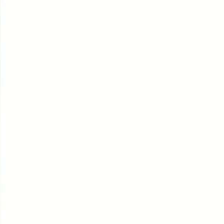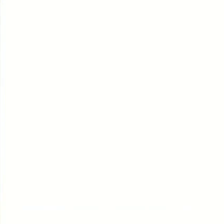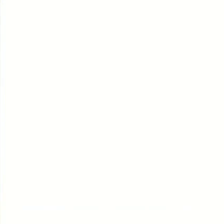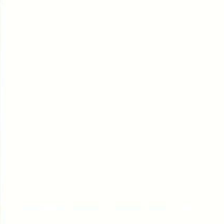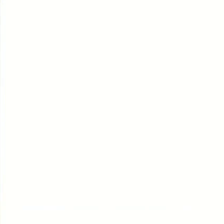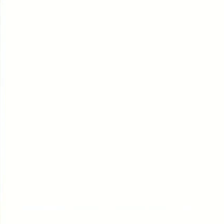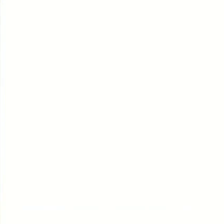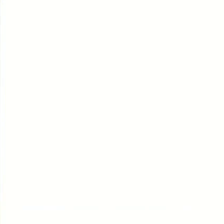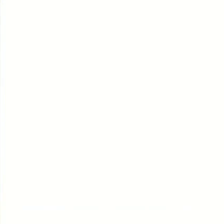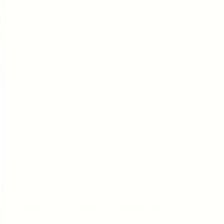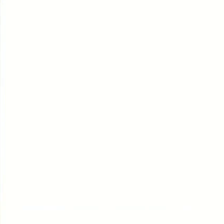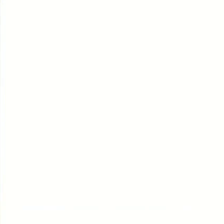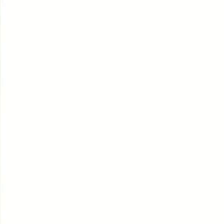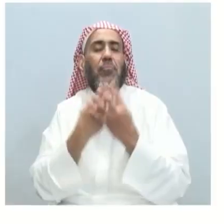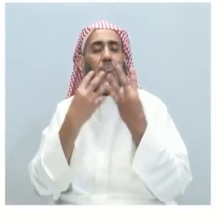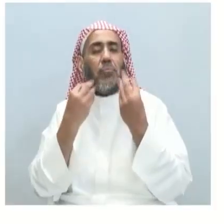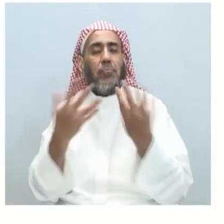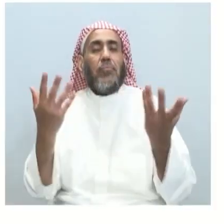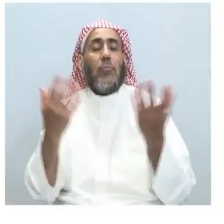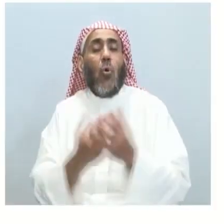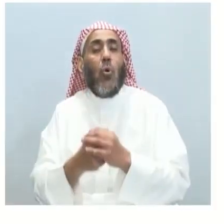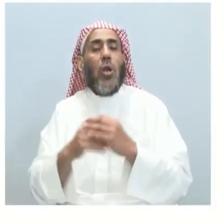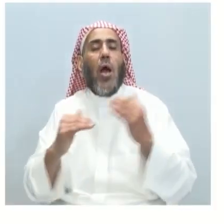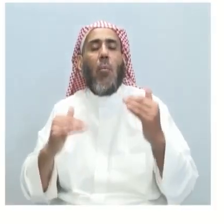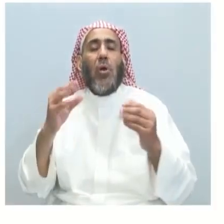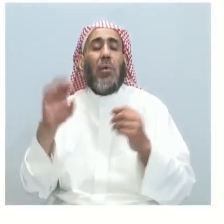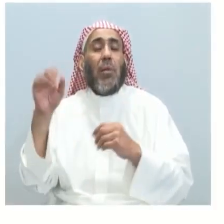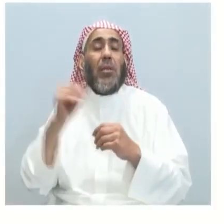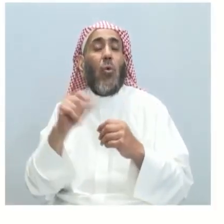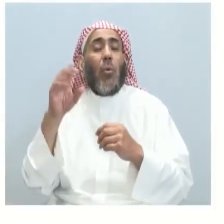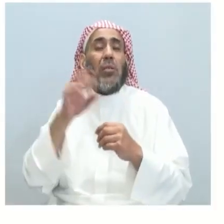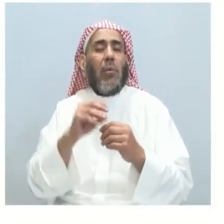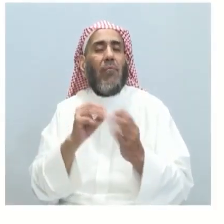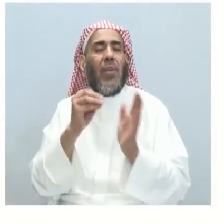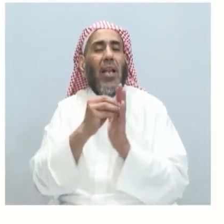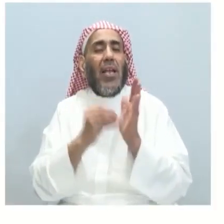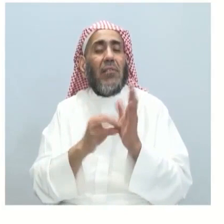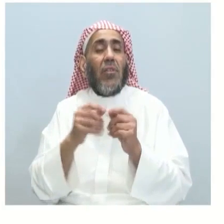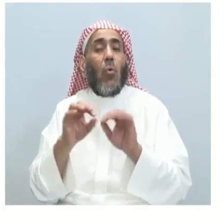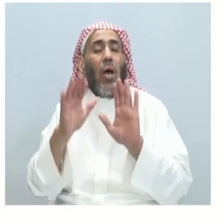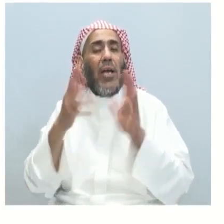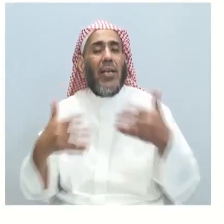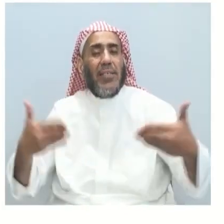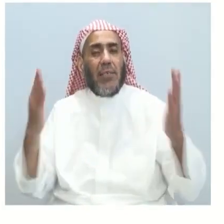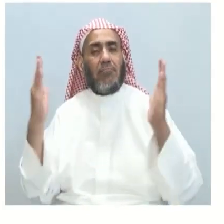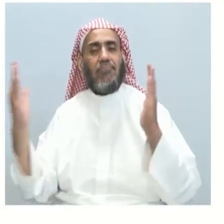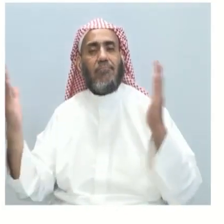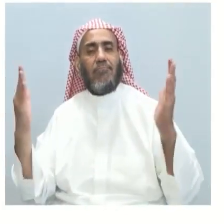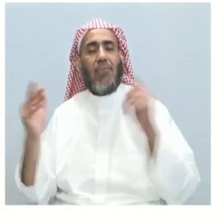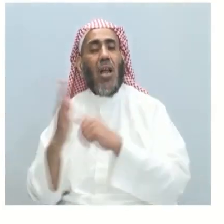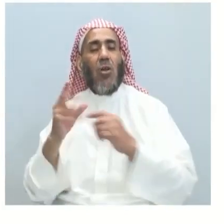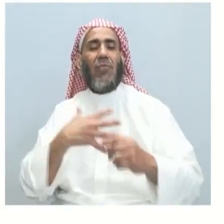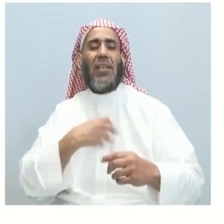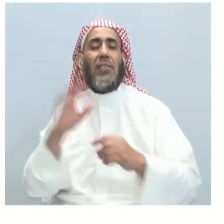الخضراء الجميله طبعا هنا موازنه بين ابراهيم ناجي وابي القاسم الشابي في العناصر في ضوء النصين لكل واحد ما رايك في